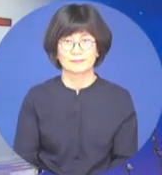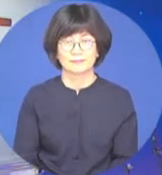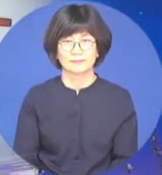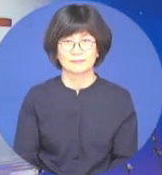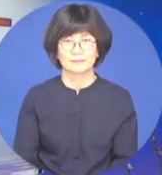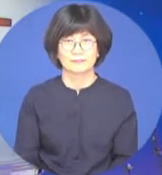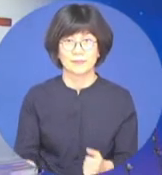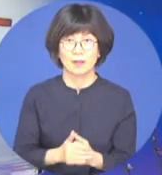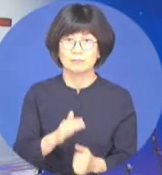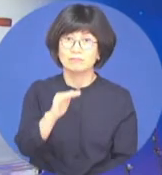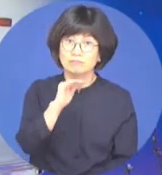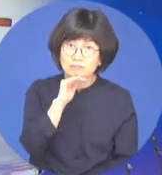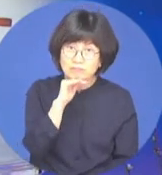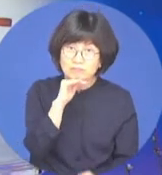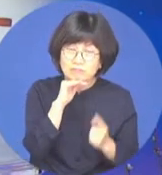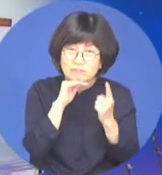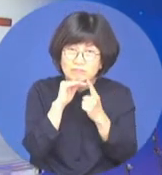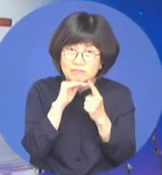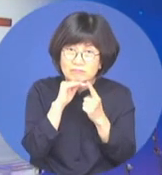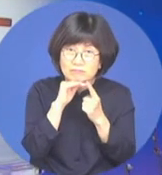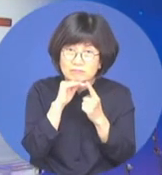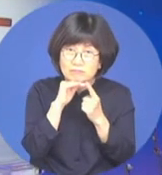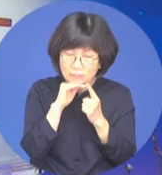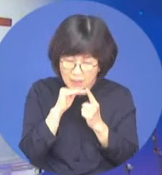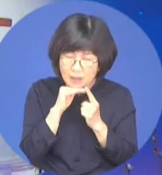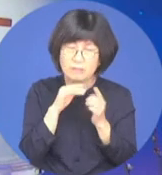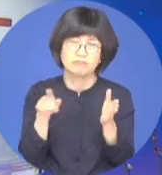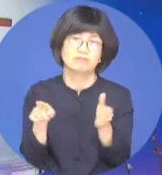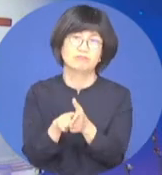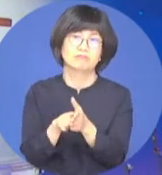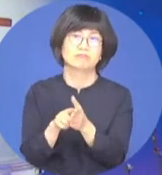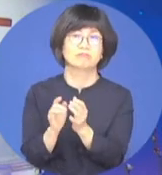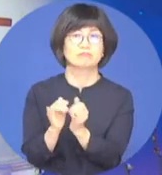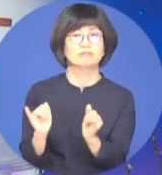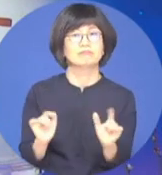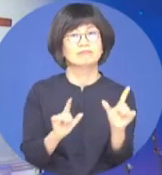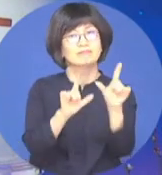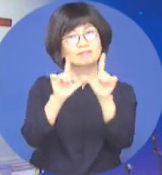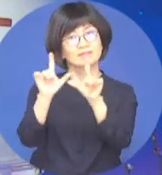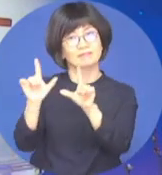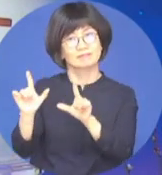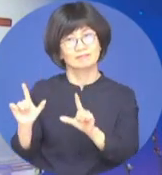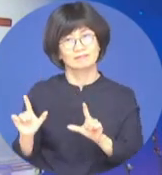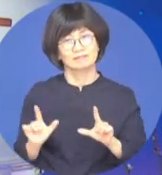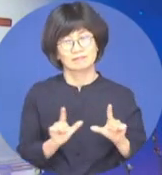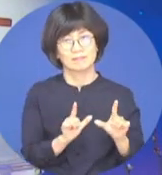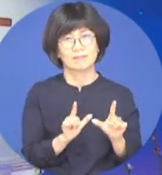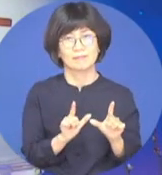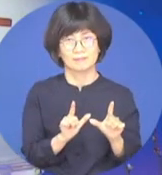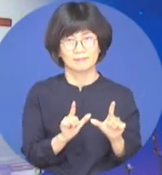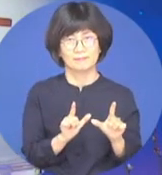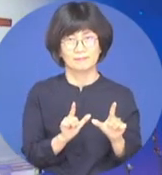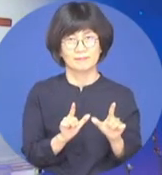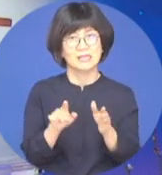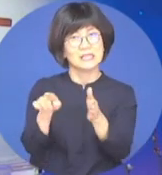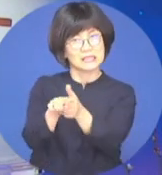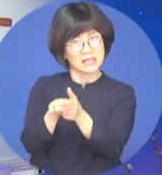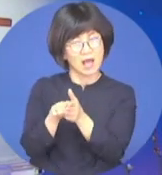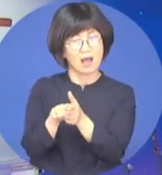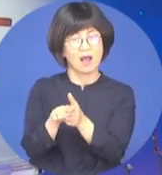기다려주는 것도 믿음의 사람의 하나의, 뭐라 그럴까요, 신앙의 덕 중에